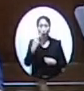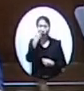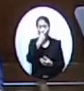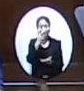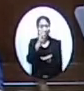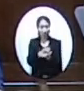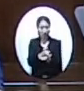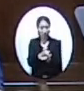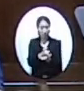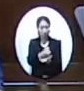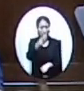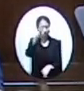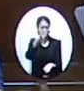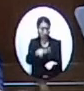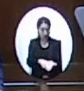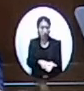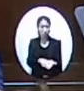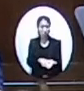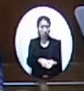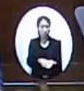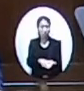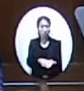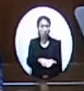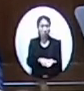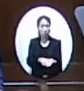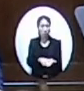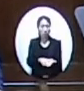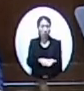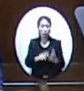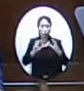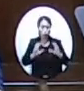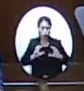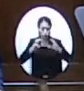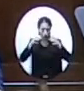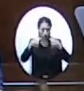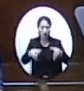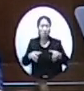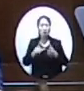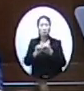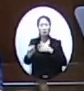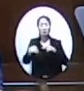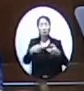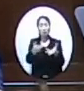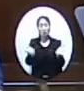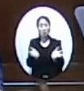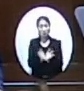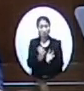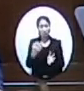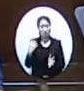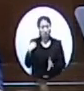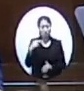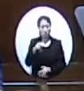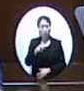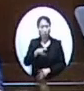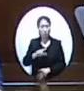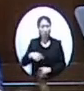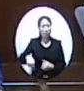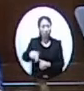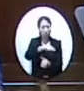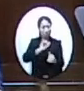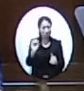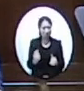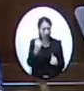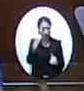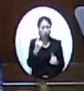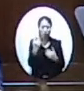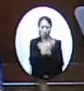성면안전관리법이 제정되었습니다. 국가와 지방자치단체는 성면으로 인한 환경과 국민